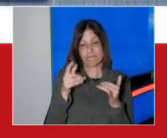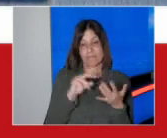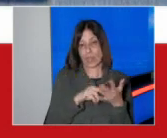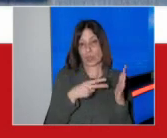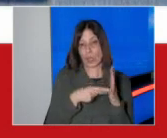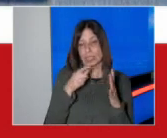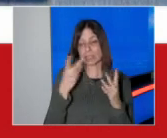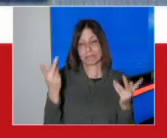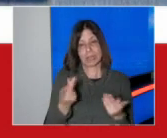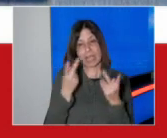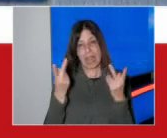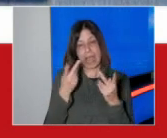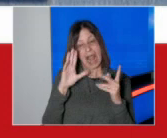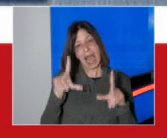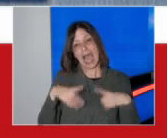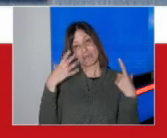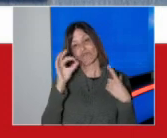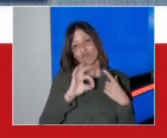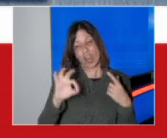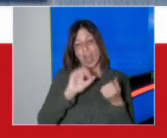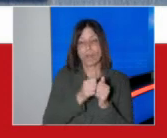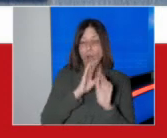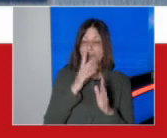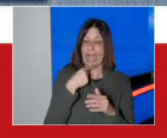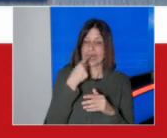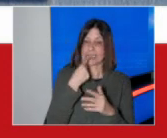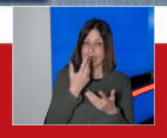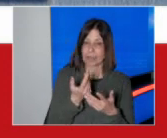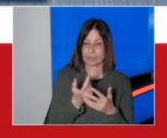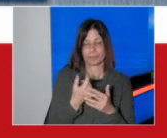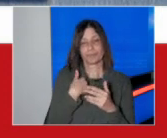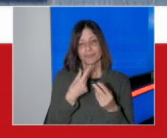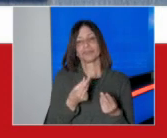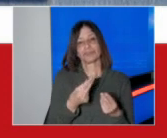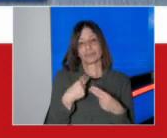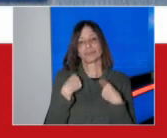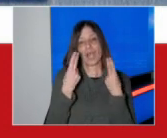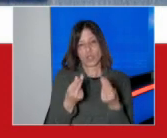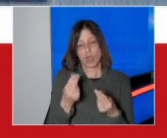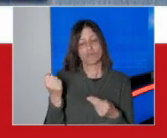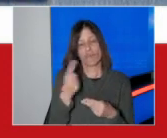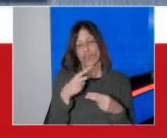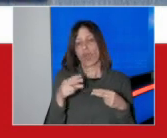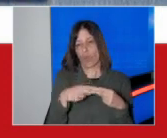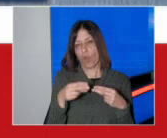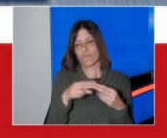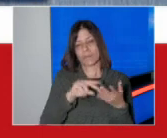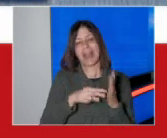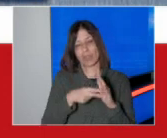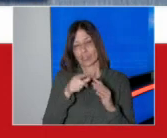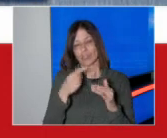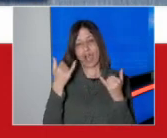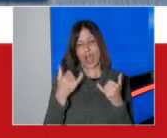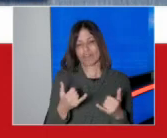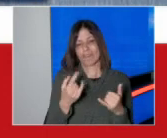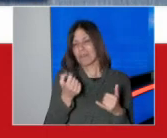הזאת מקלה על חייכם או זה היה רק הצרה. טוב, אנחנו נחזור מתאר עצמי בשבועות הקרובים לתוכנית הזאת.